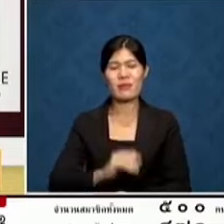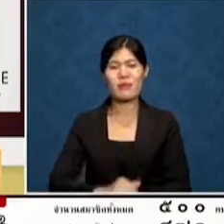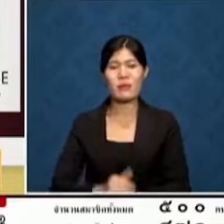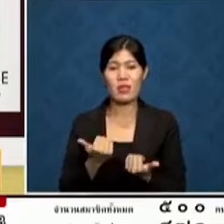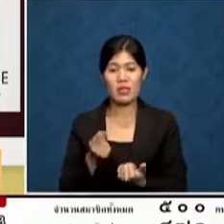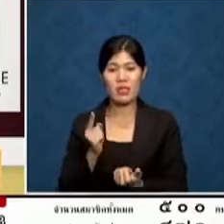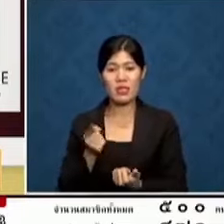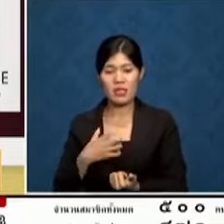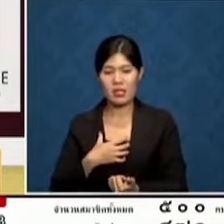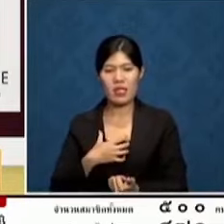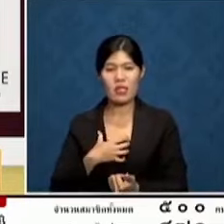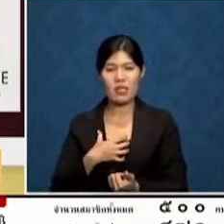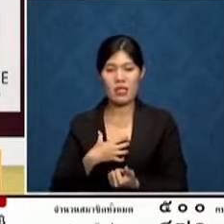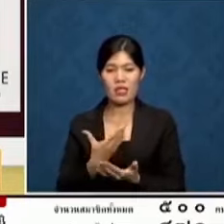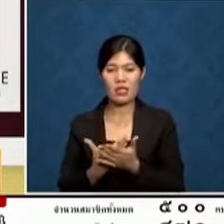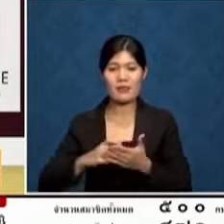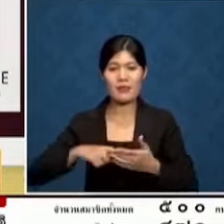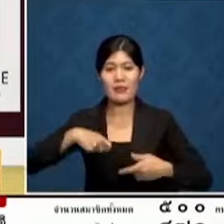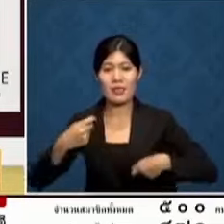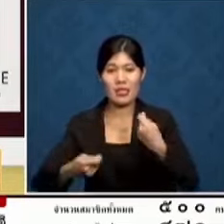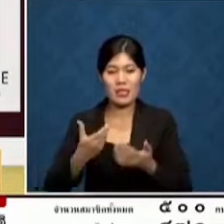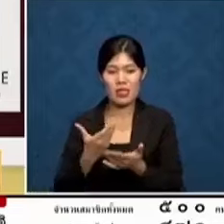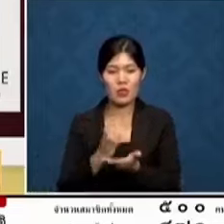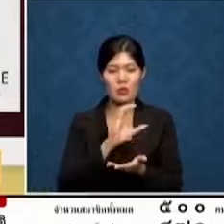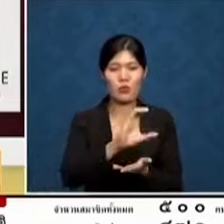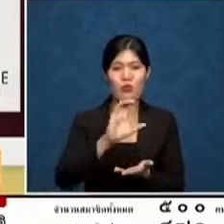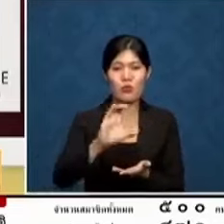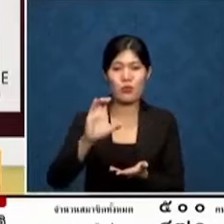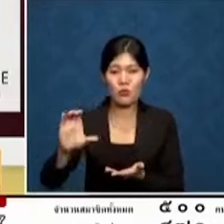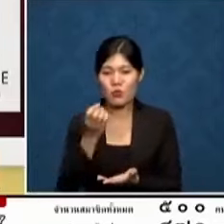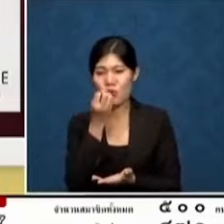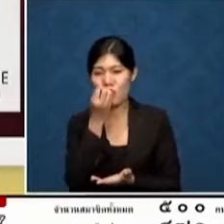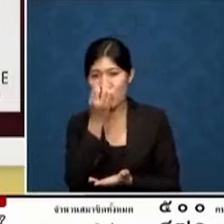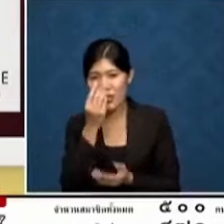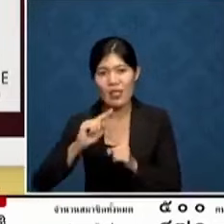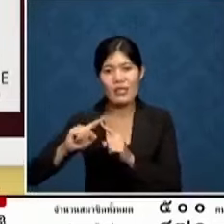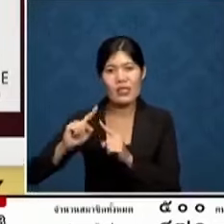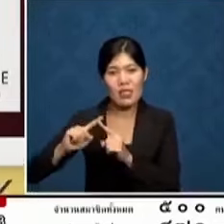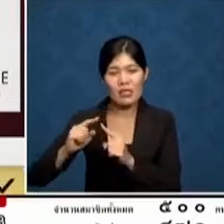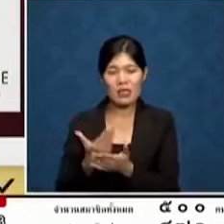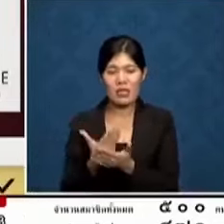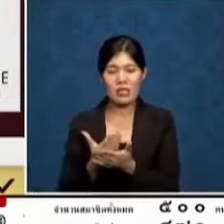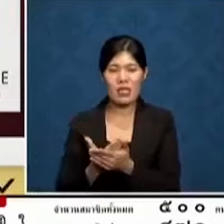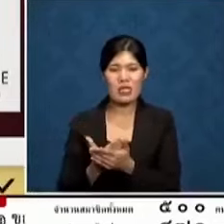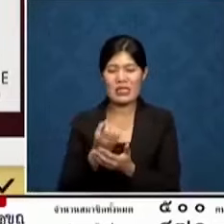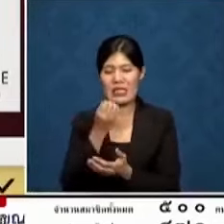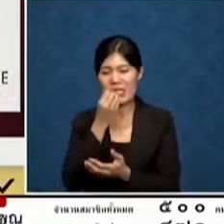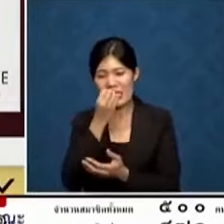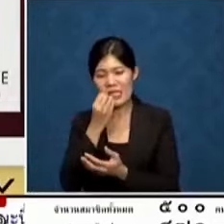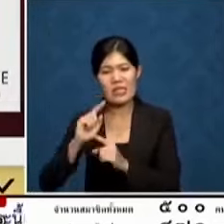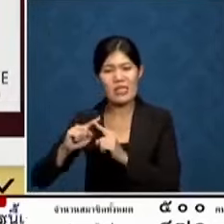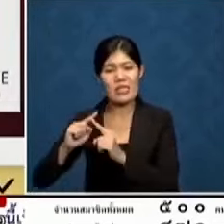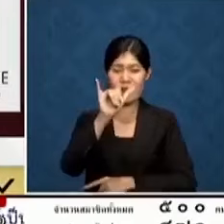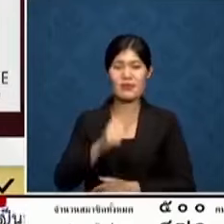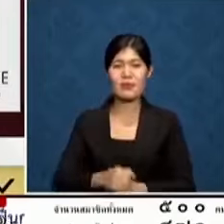อ ่ะให้ลมมันเข้าไป ให้ลมมันเข้าไปให้มันลอยขึ้นมาได้นะแต่จริงๆเนี่ยมันคือลมนะอย่างเงินดิจิตอลวอลเล็ตเนี่ยไปเ